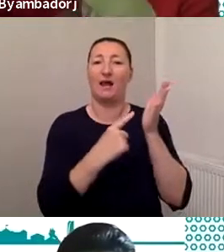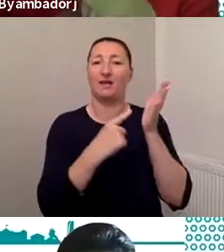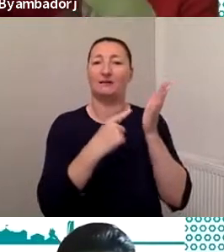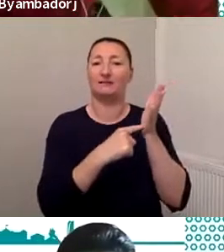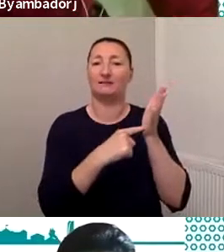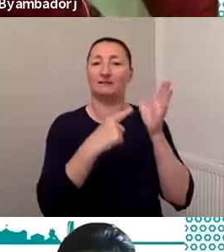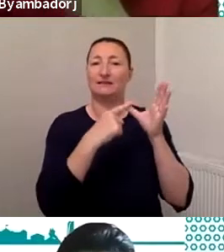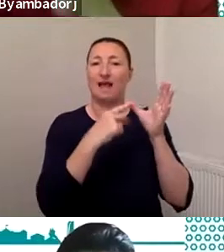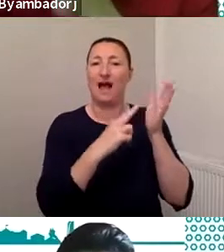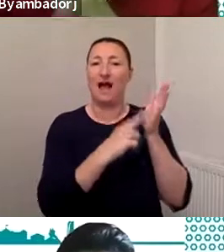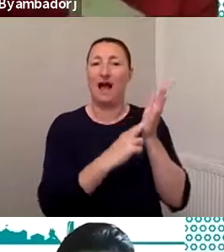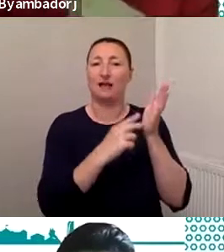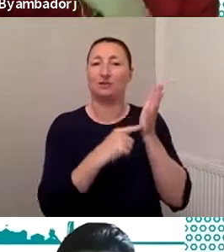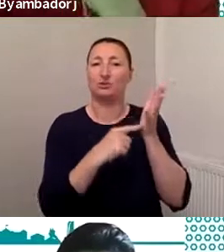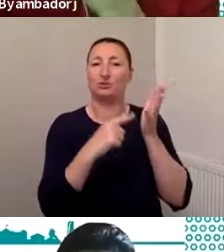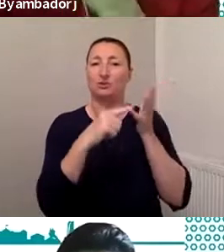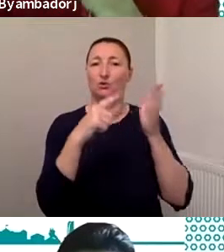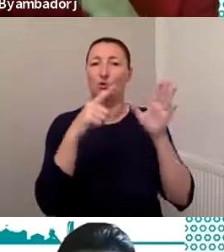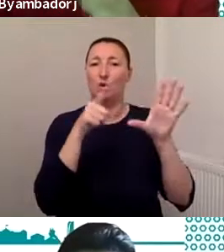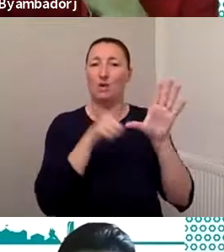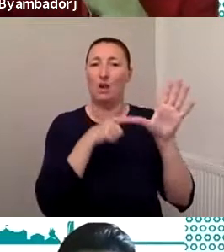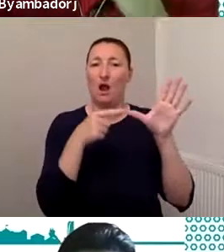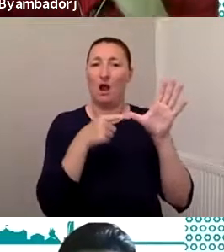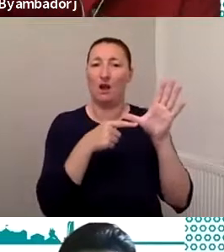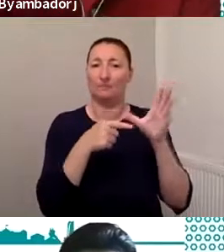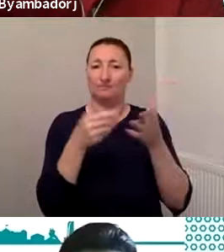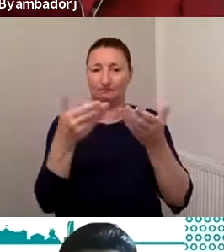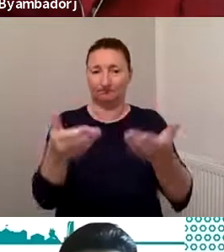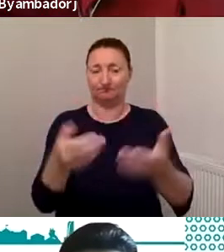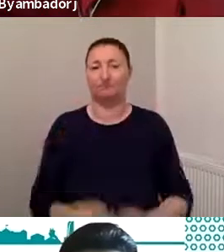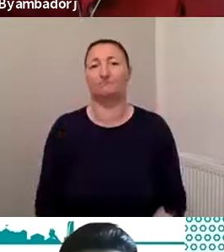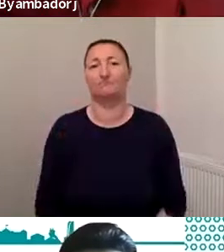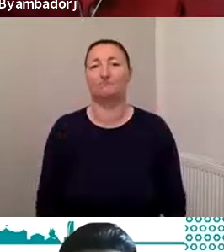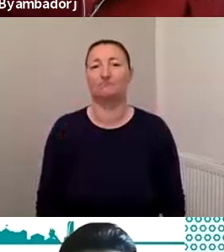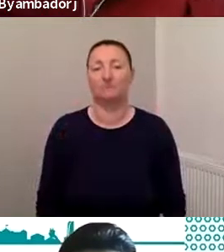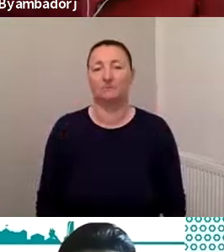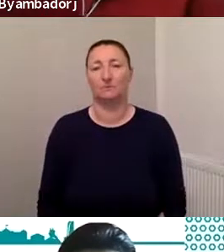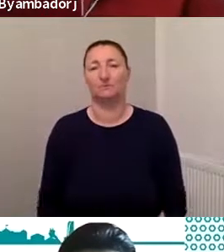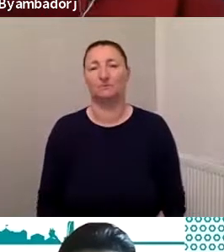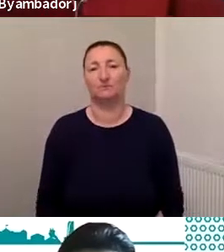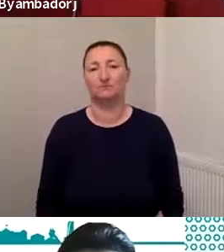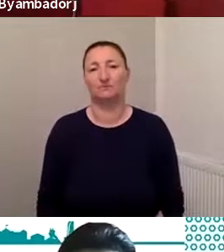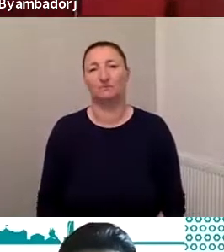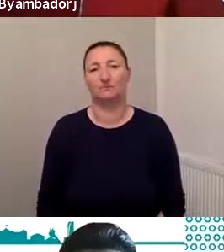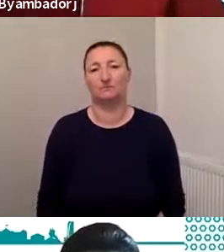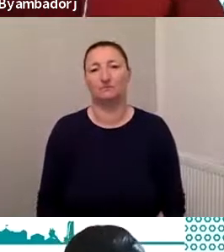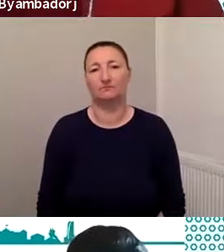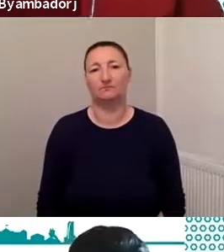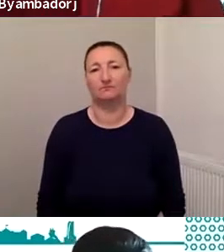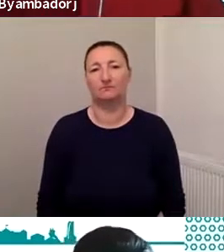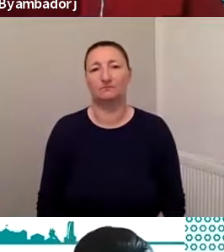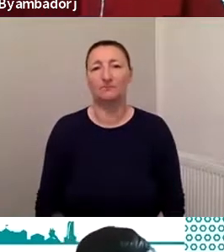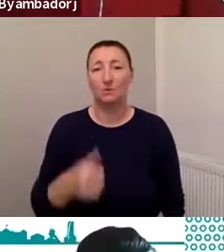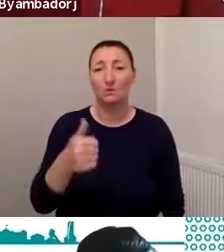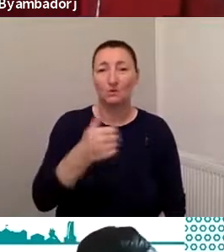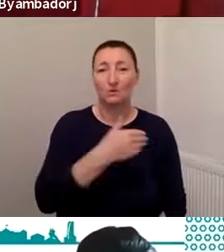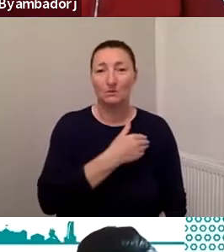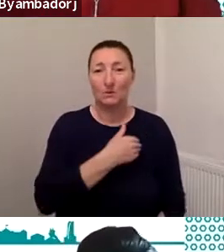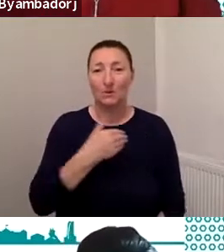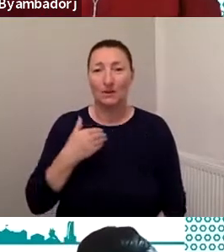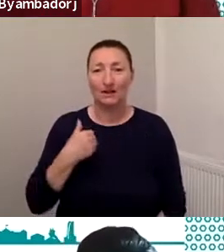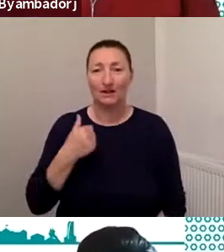За сайн байцгаана уу? Өнөөдрийн уулзалтанд оролцож байгаадаа их баяртай байна. За тэгээ